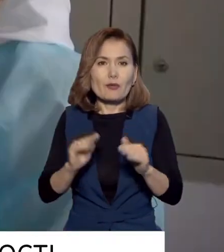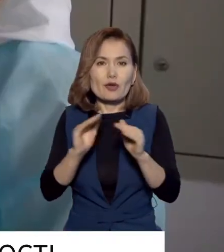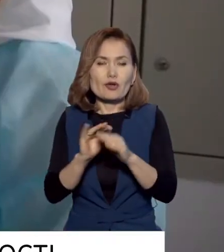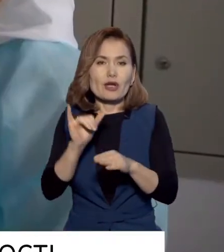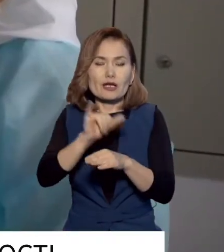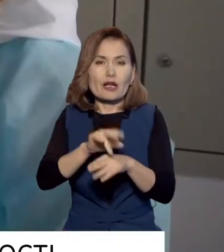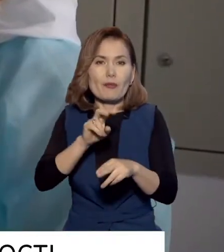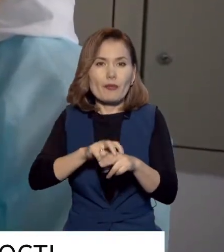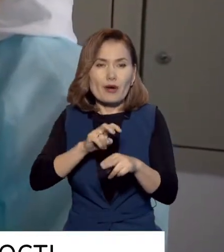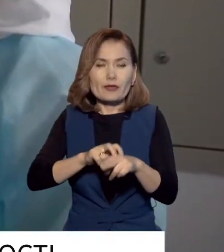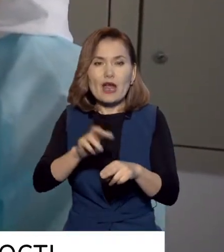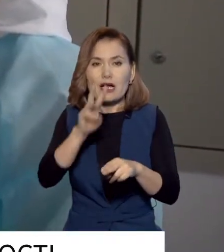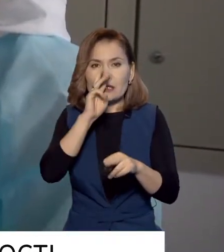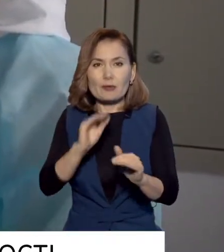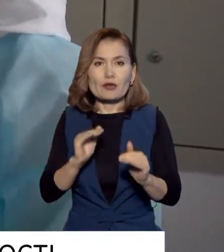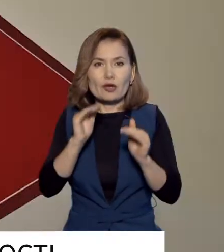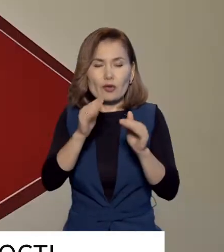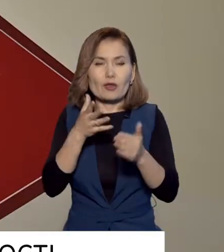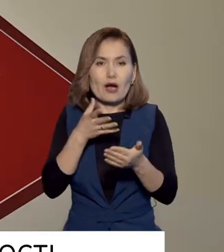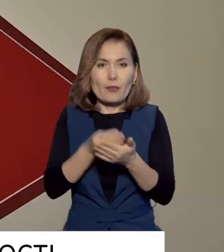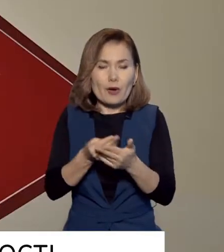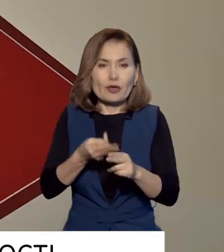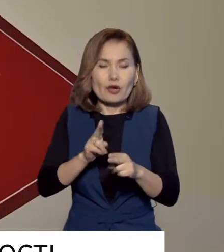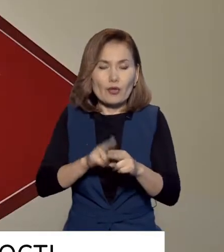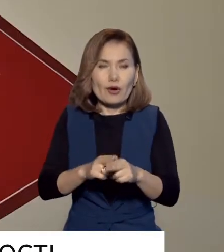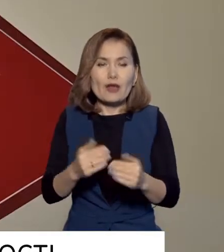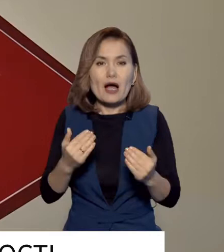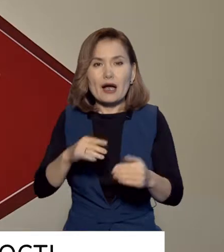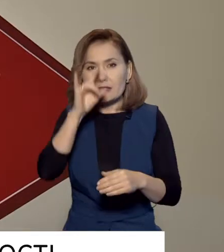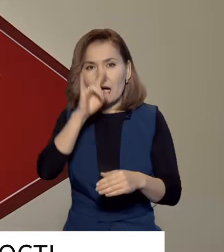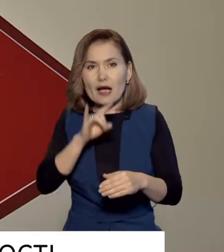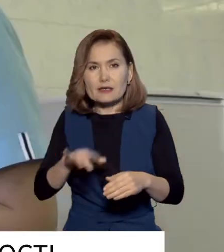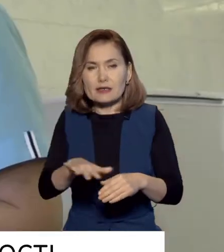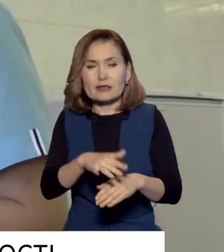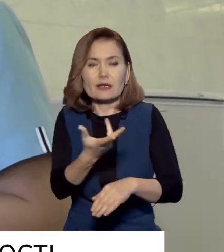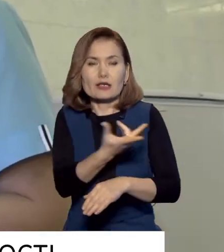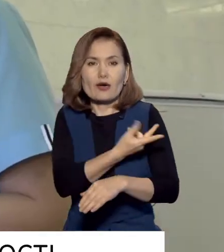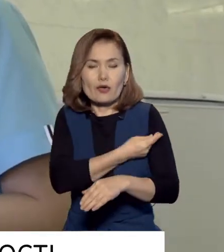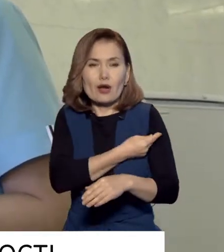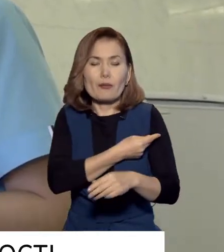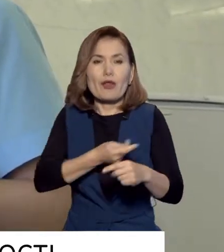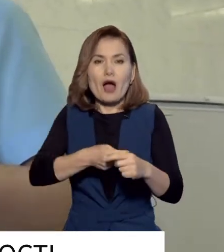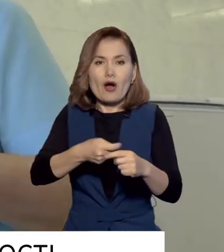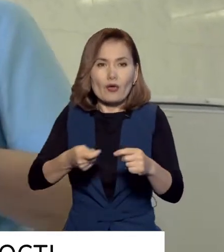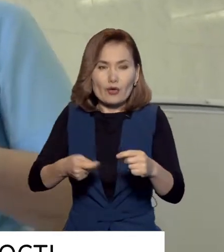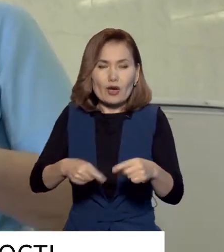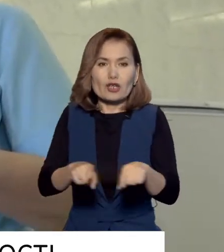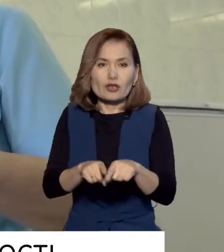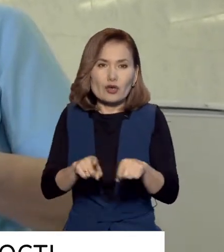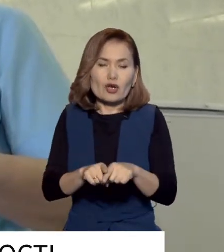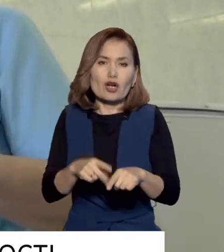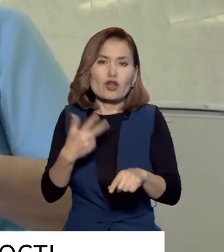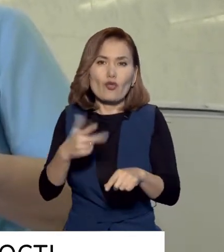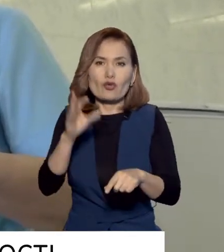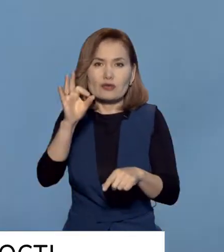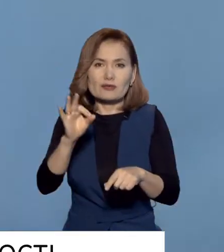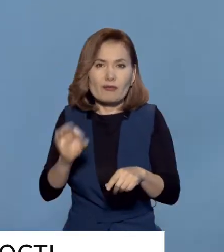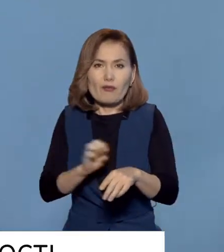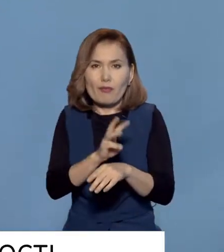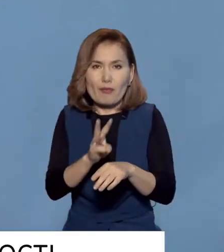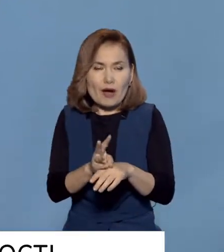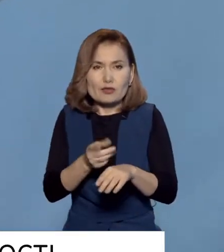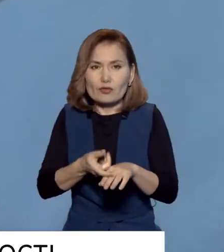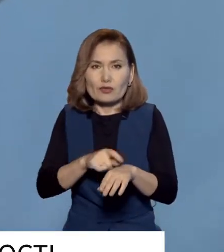төленеді. Бірақ дерт дендегенмен елде ревакцинациялау баяу. Екпенің қосымша дозасымен халықты қамту 30%-ға да жеткен